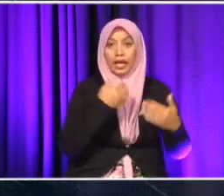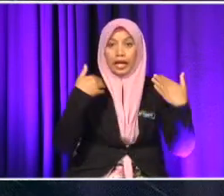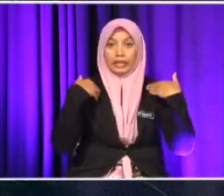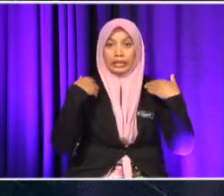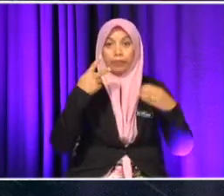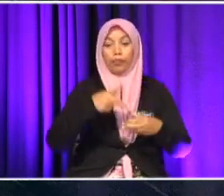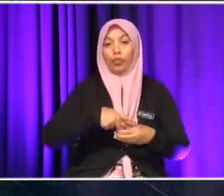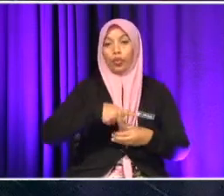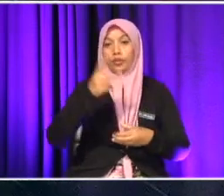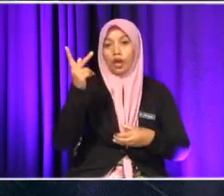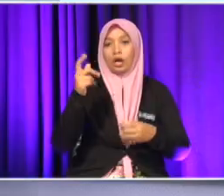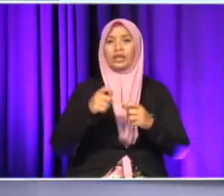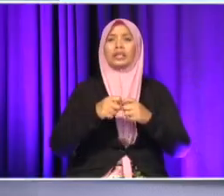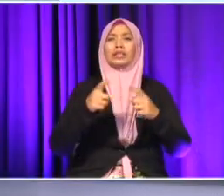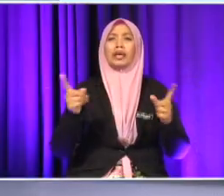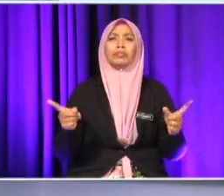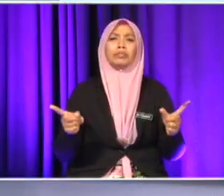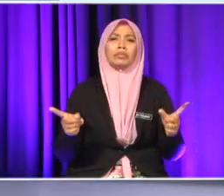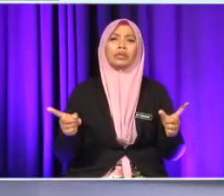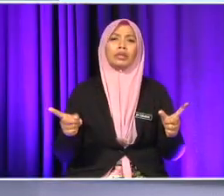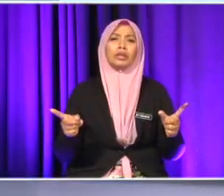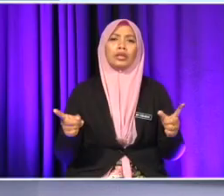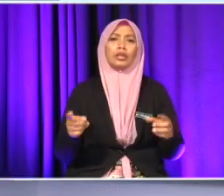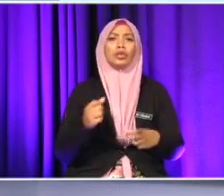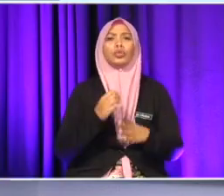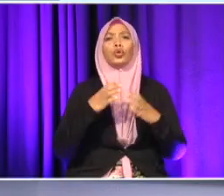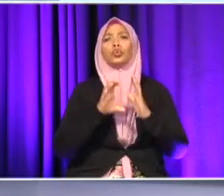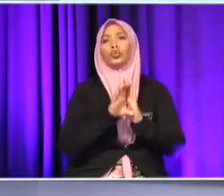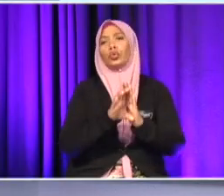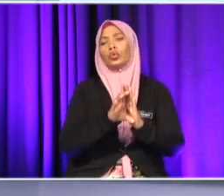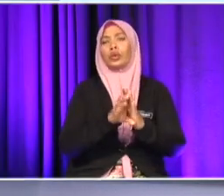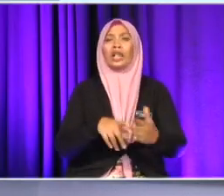tetapi pemasaran kita pun tidak berku